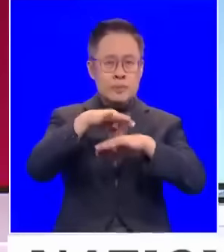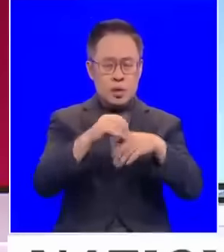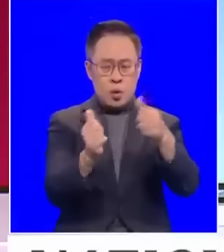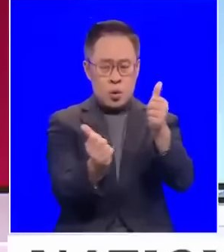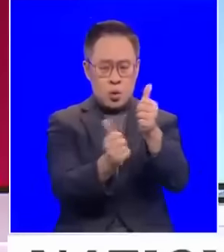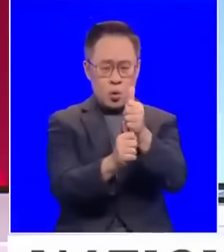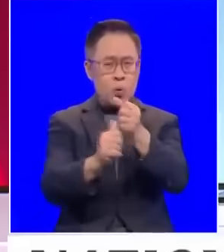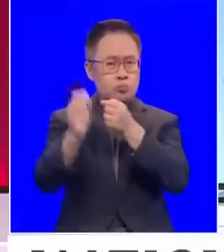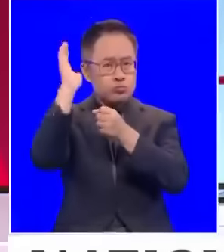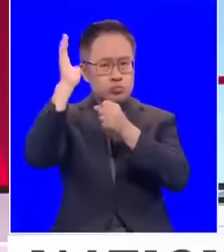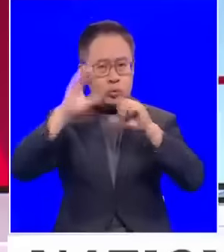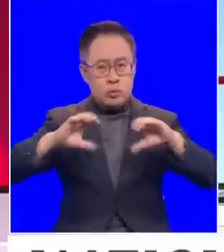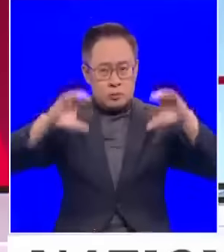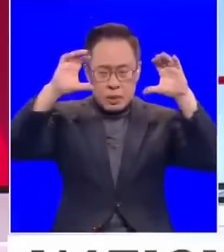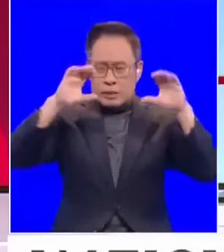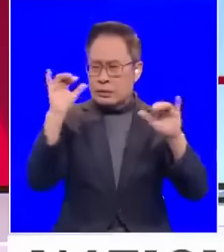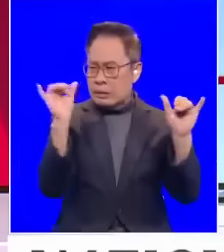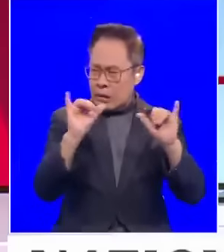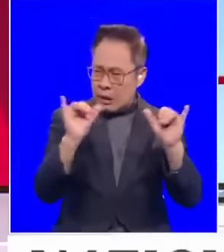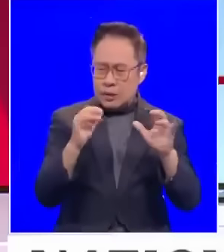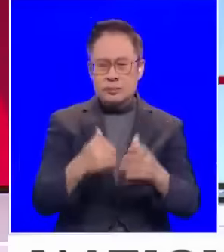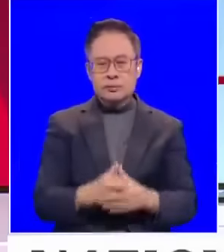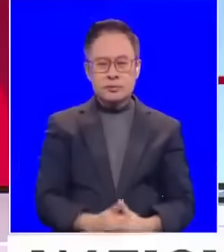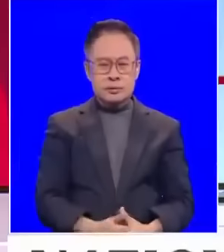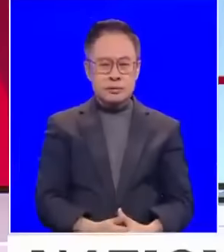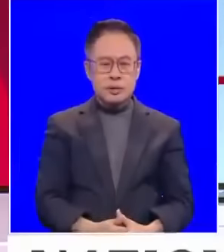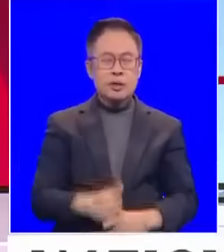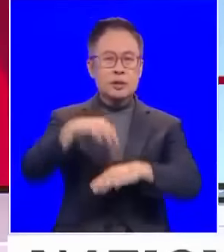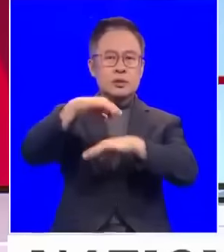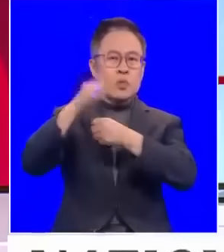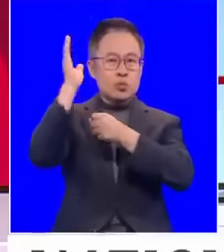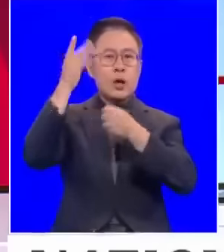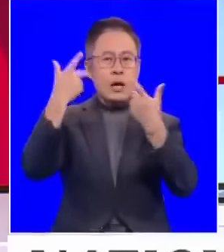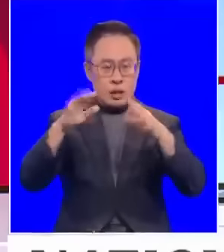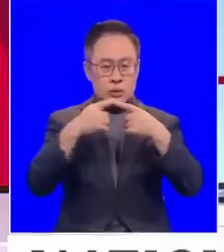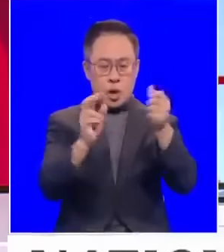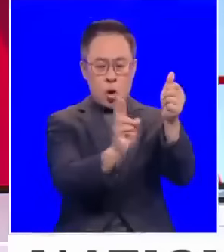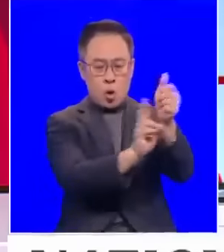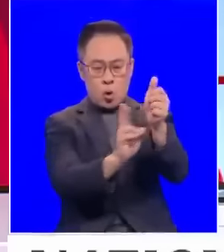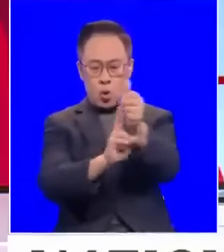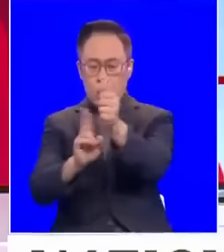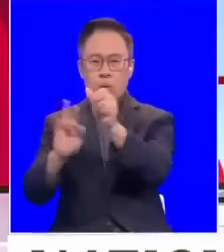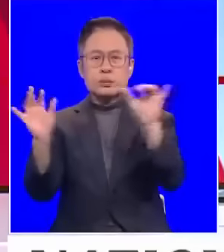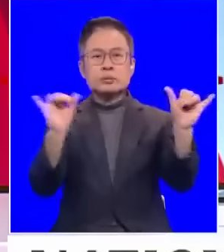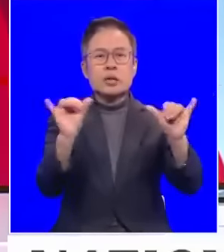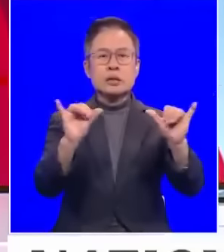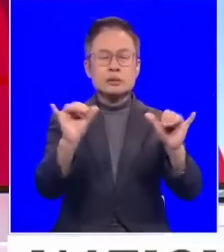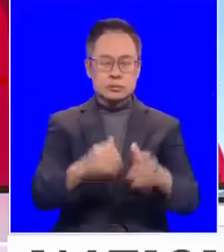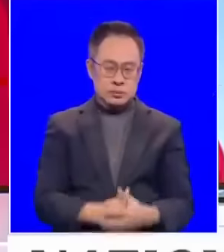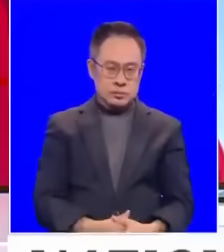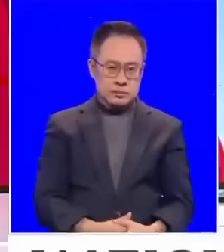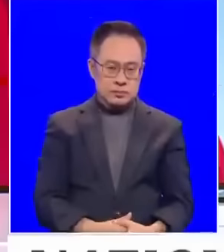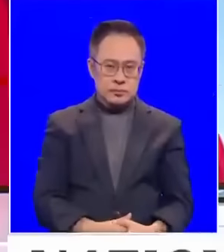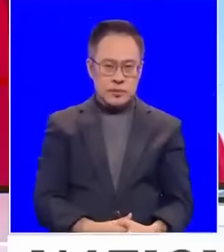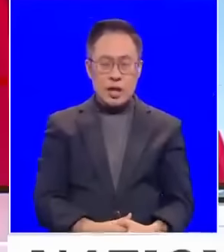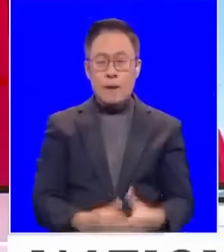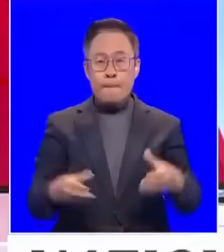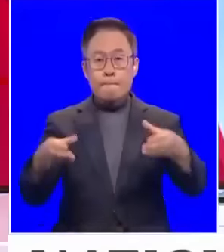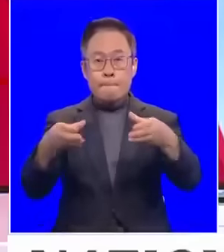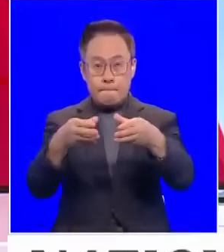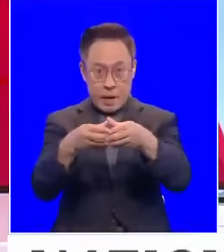ให้เคลียร์เลยนะคะ ค่ะแต่ว่าโฆษกรัฐบาลก็มีแล้วใช่ไหมรองโฆษกอ่ะยังรออย ู่ใช้เวลา ค่ะพูดถึงพรรคร่วมรัฐบ